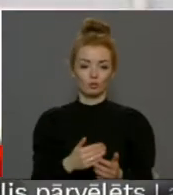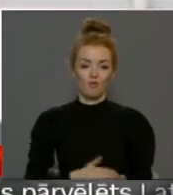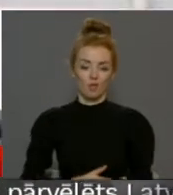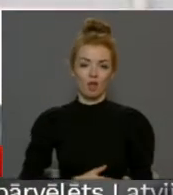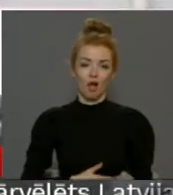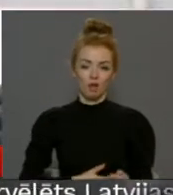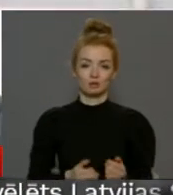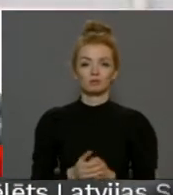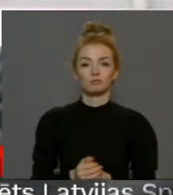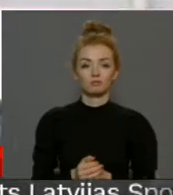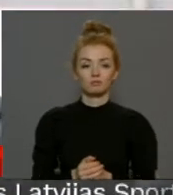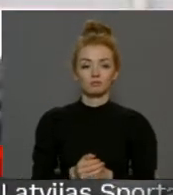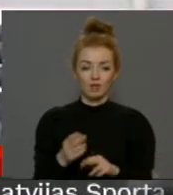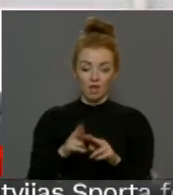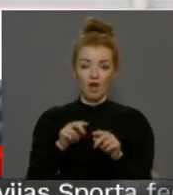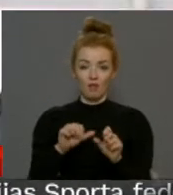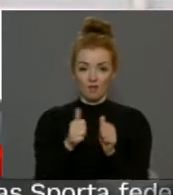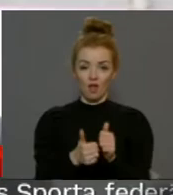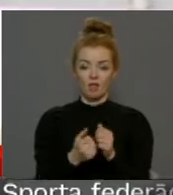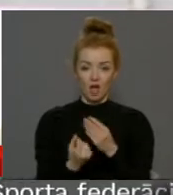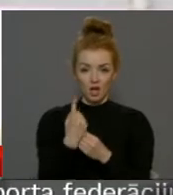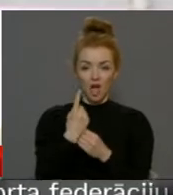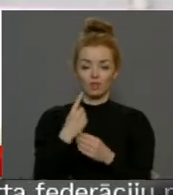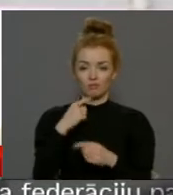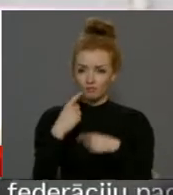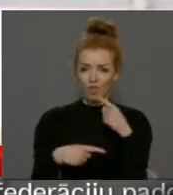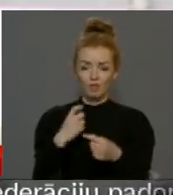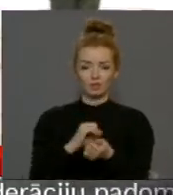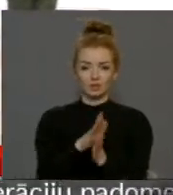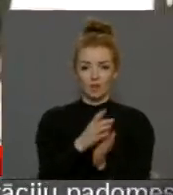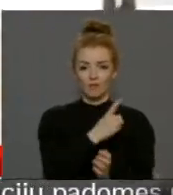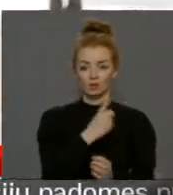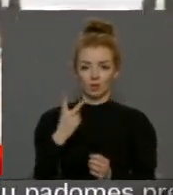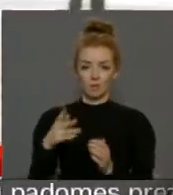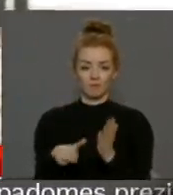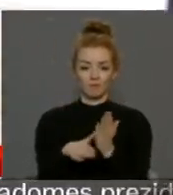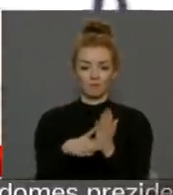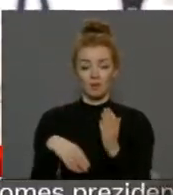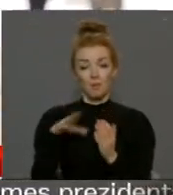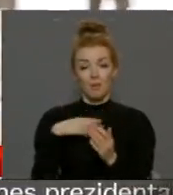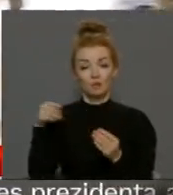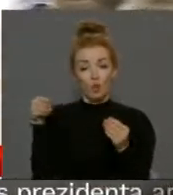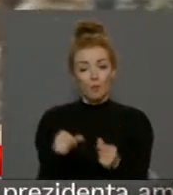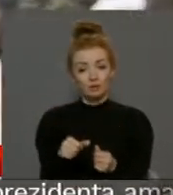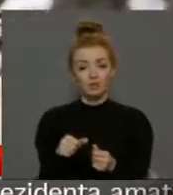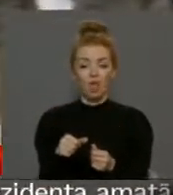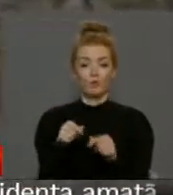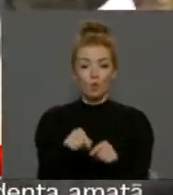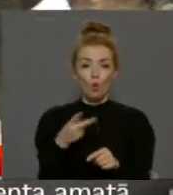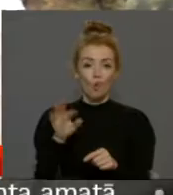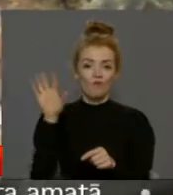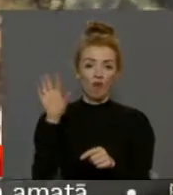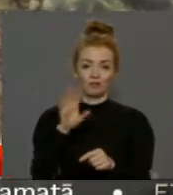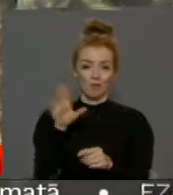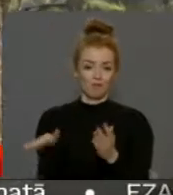veterāns. Tātad tu tādā nozīmē radi mūžīgo sistēmu, kurā mēs viens otram palīdzam. Mēs kompensējam tās lietas, ko valsts likums neparedz.